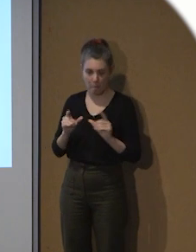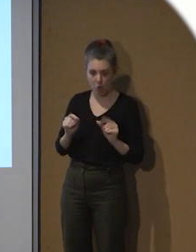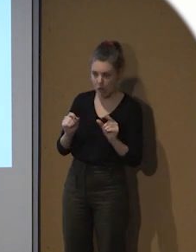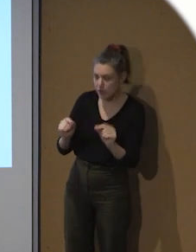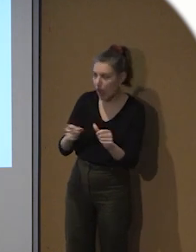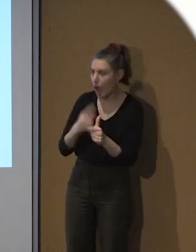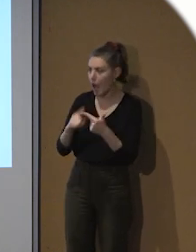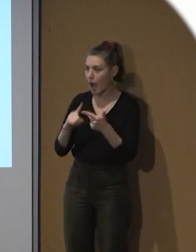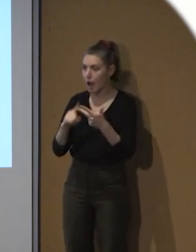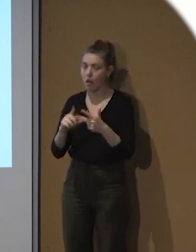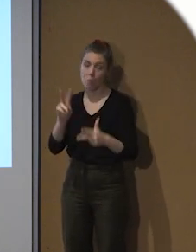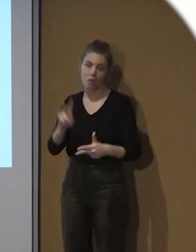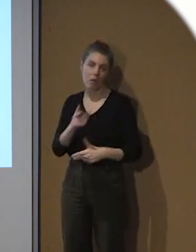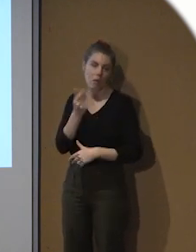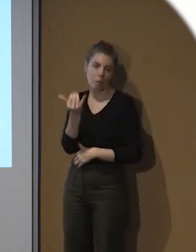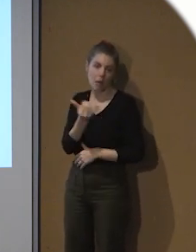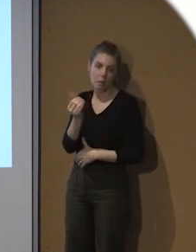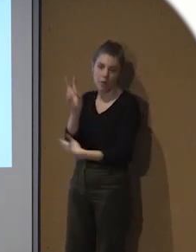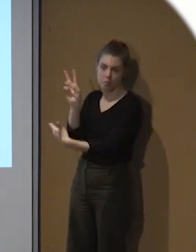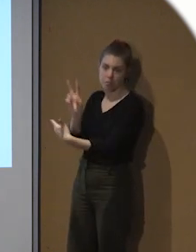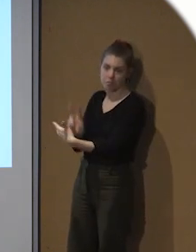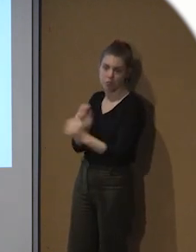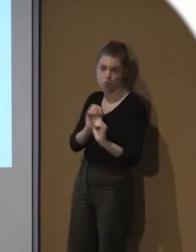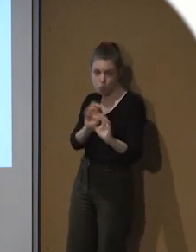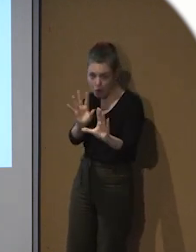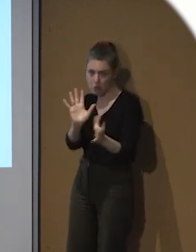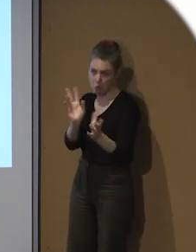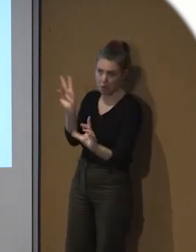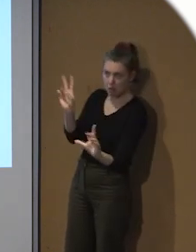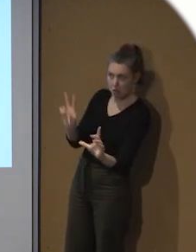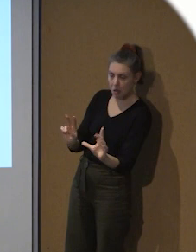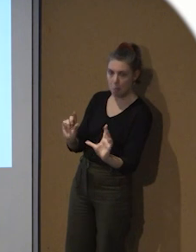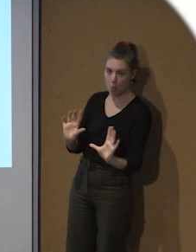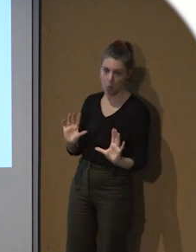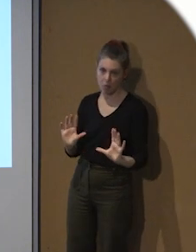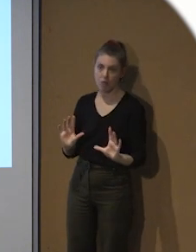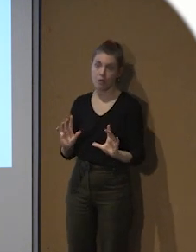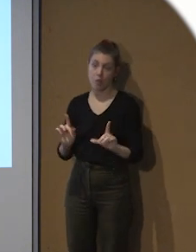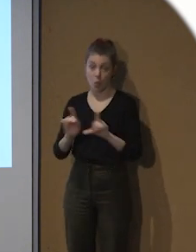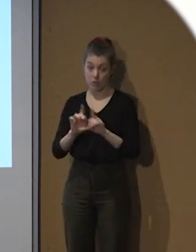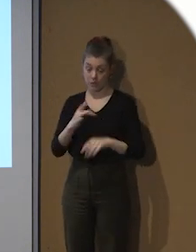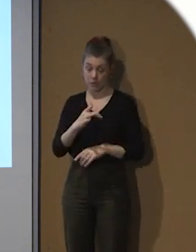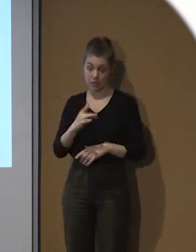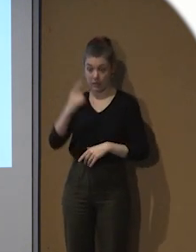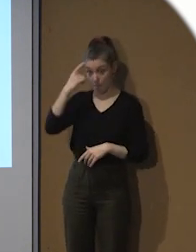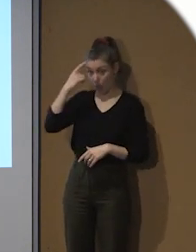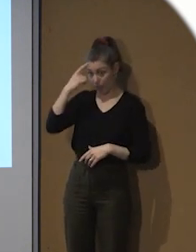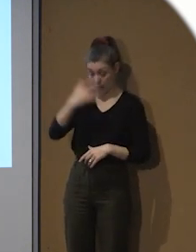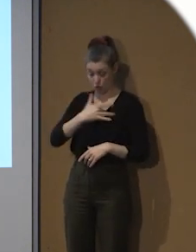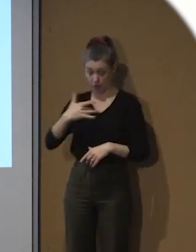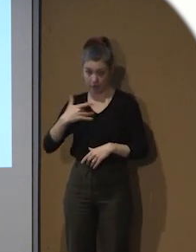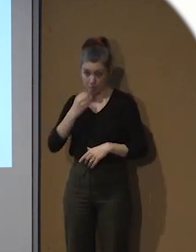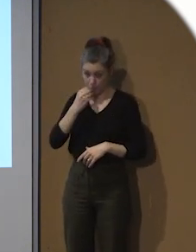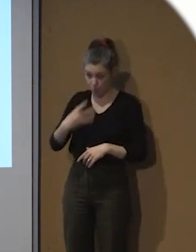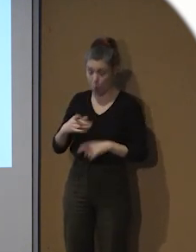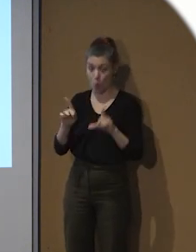je ne vais pas tout énumérer. Je laisse doucement, si vous voulez lire un petit peu certaines parties. Sur la santé mentale, sur la gestion